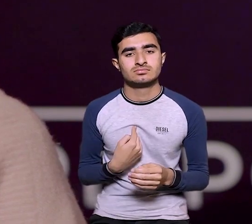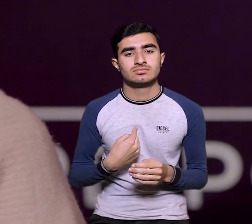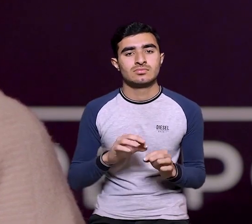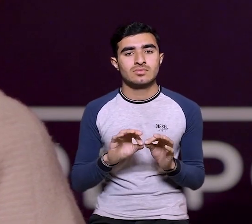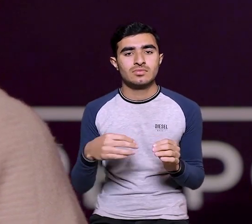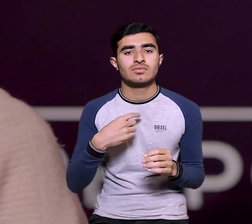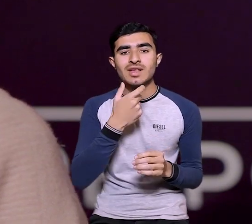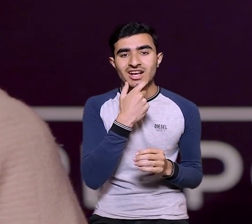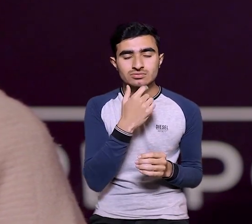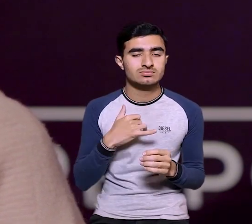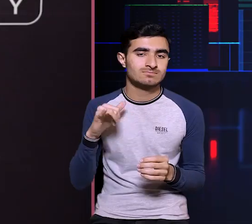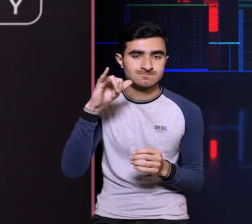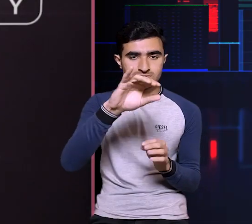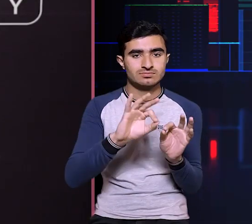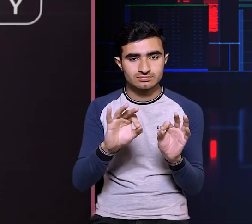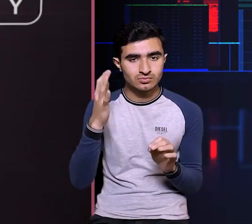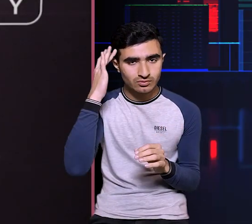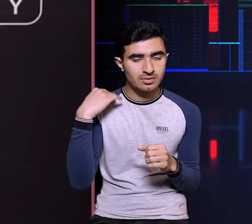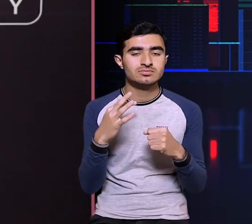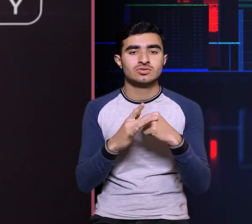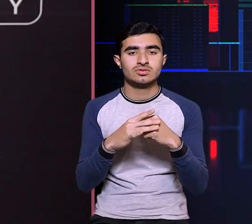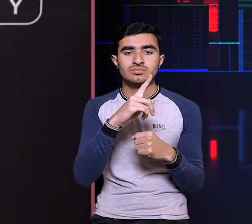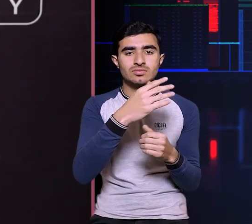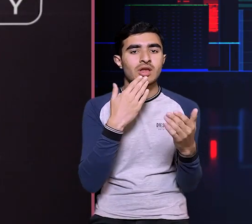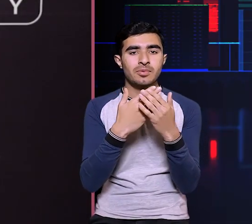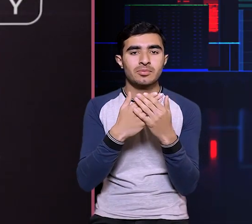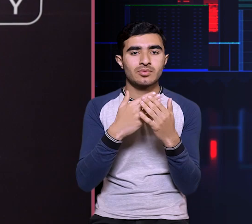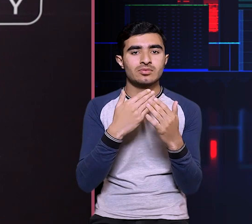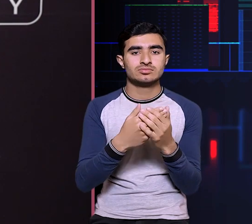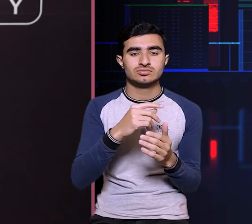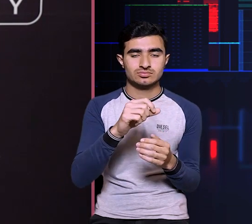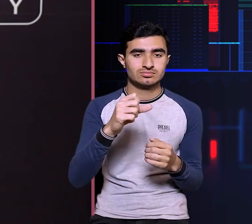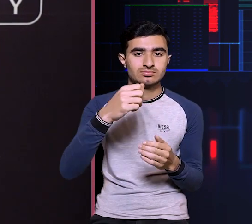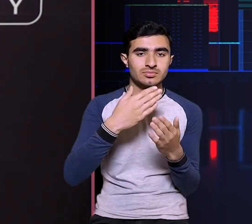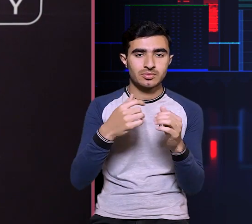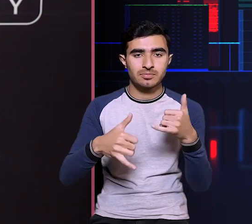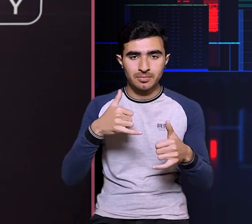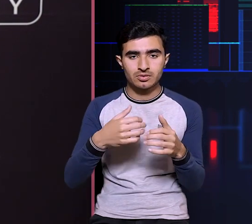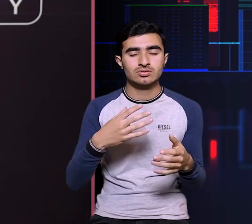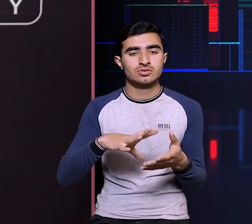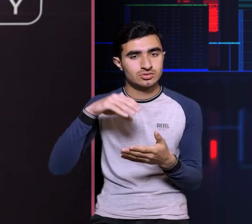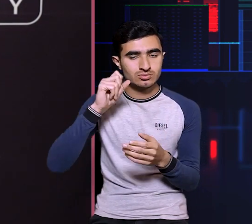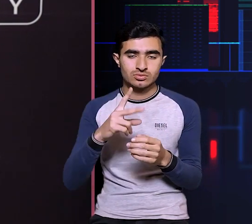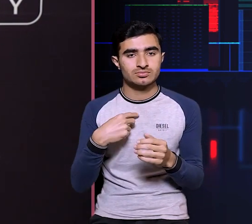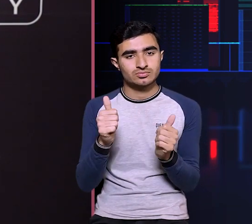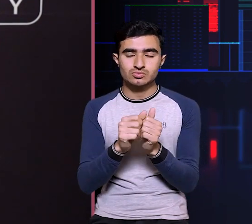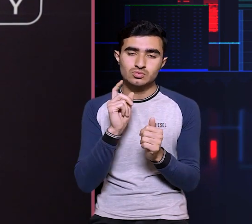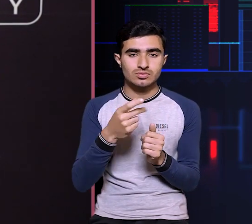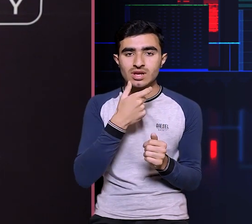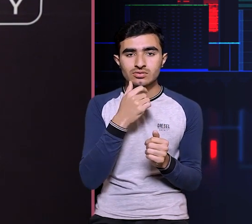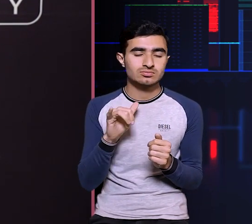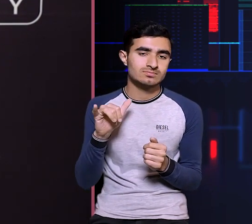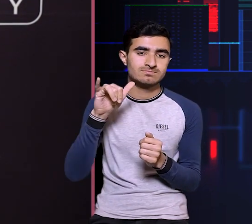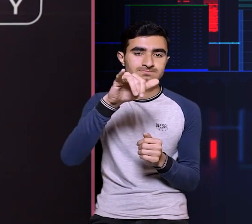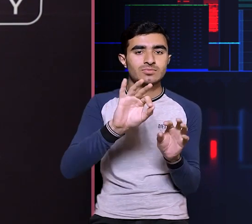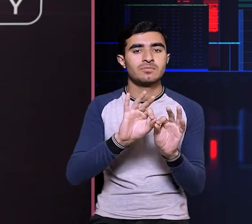मुझे इंग्लैंड जाना पड़ा बिकॉज़ मेरे हस्बैंड वहाँ पर पोस्ट ग्रेजुएशन के लिए एग्ज़ाम की तैयारी कर रहे थे। तो जब मैं पहुँची वहाँ पे तो द